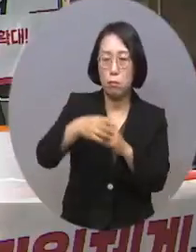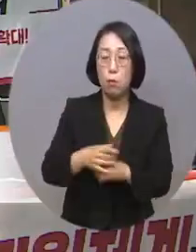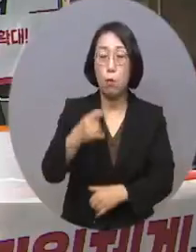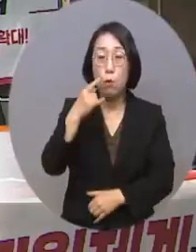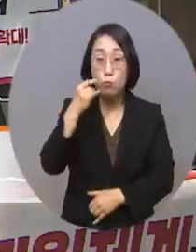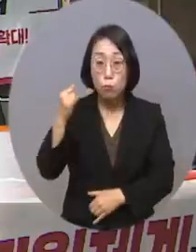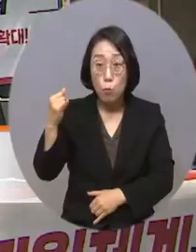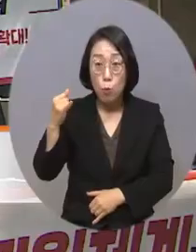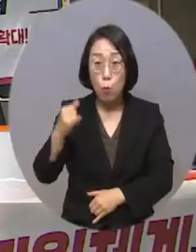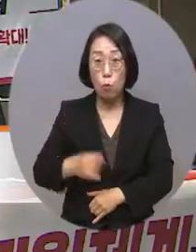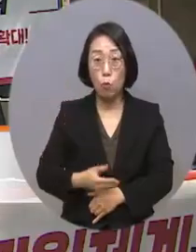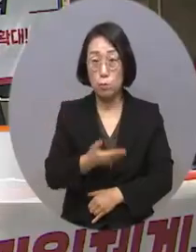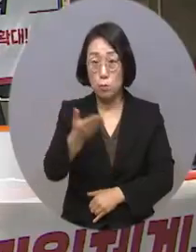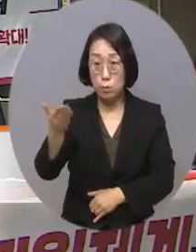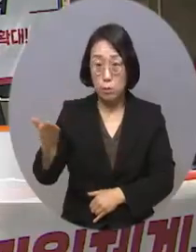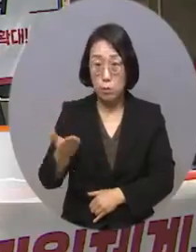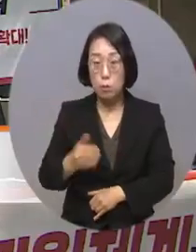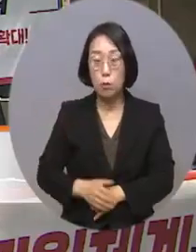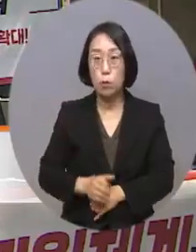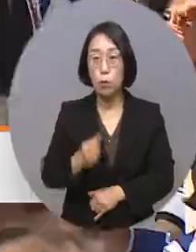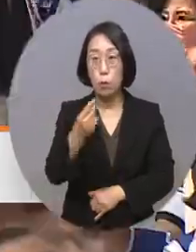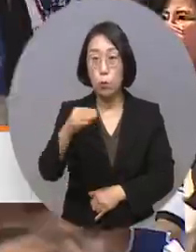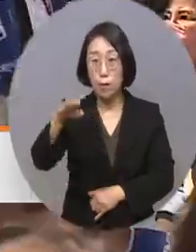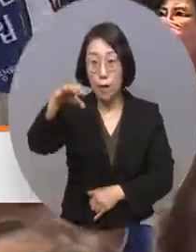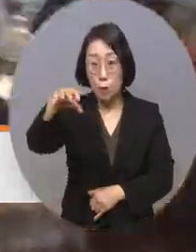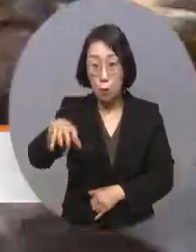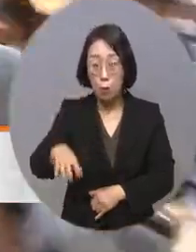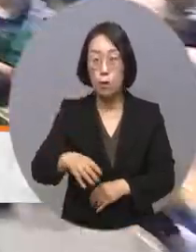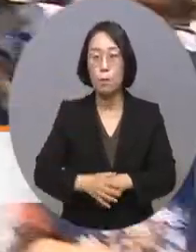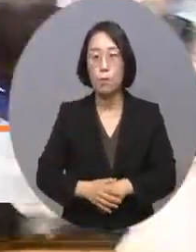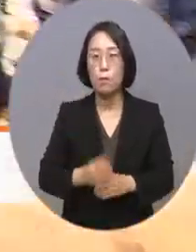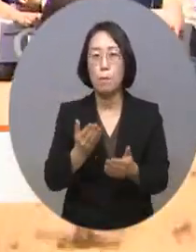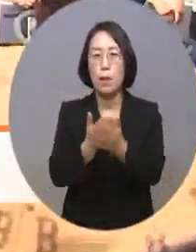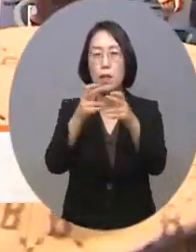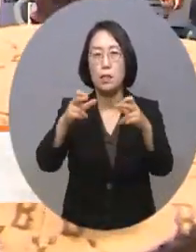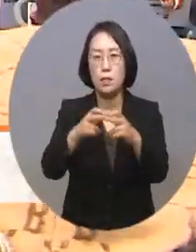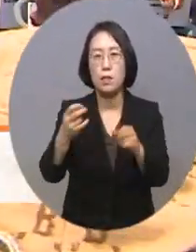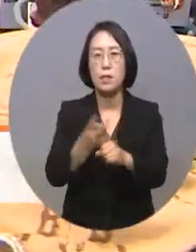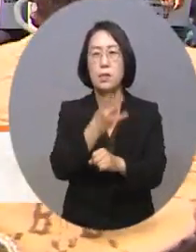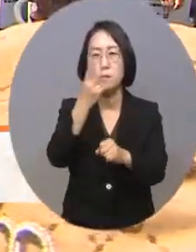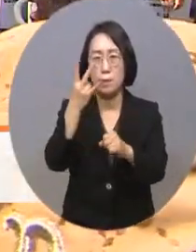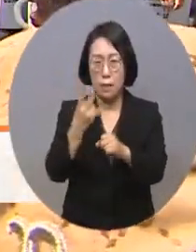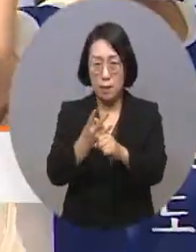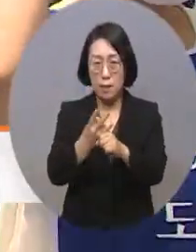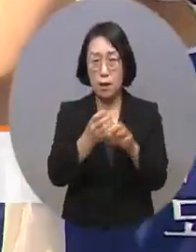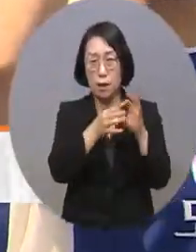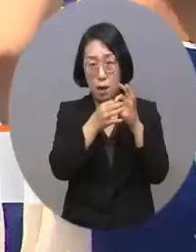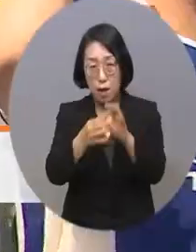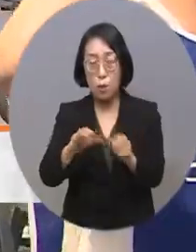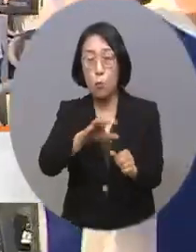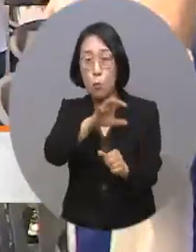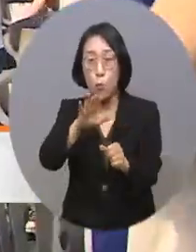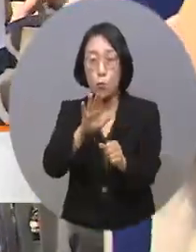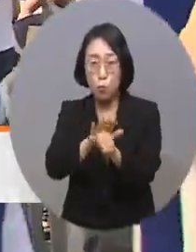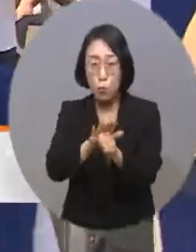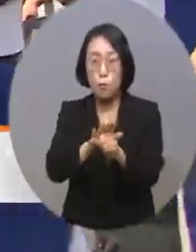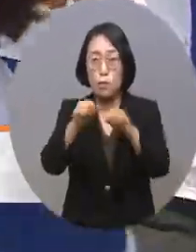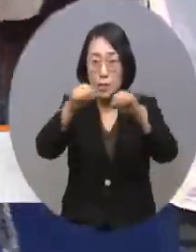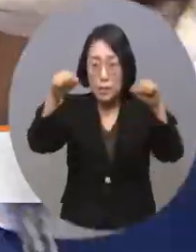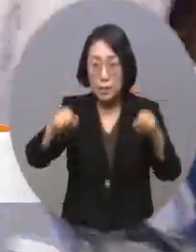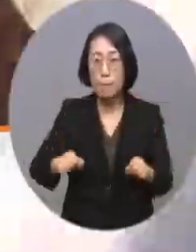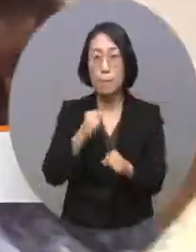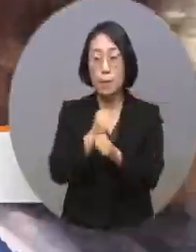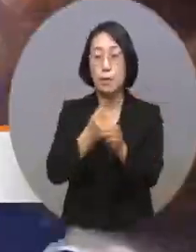부모연대는 청와대 효자치안센터 앞에서 발달장애인 24시간 지원체계 구축 1박 2일 전국집중